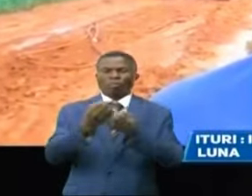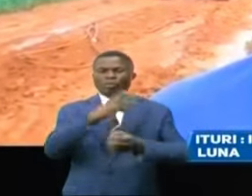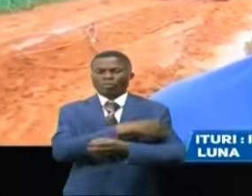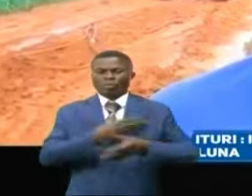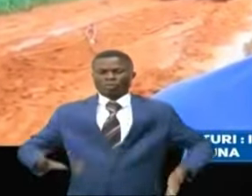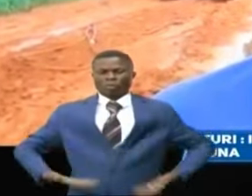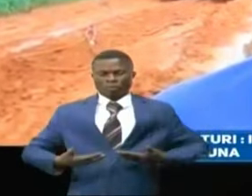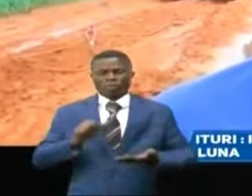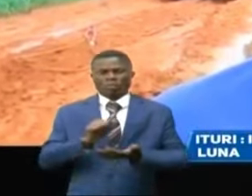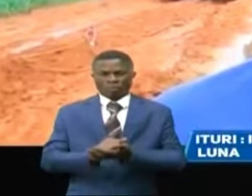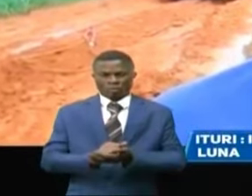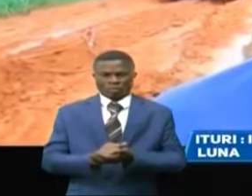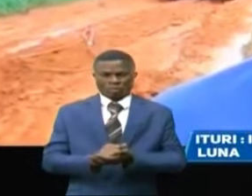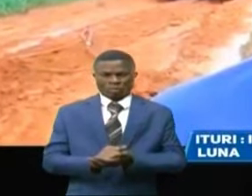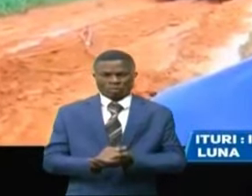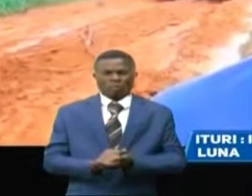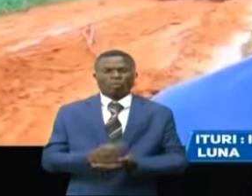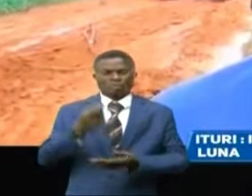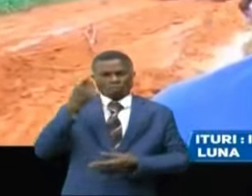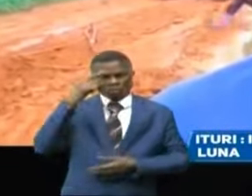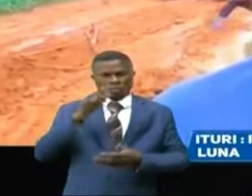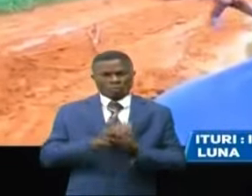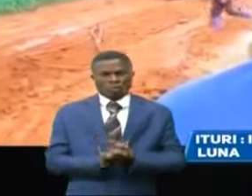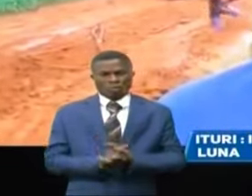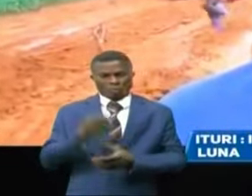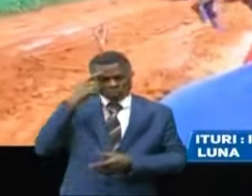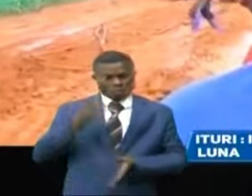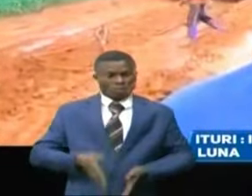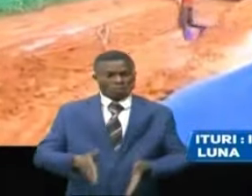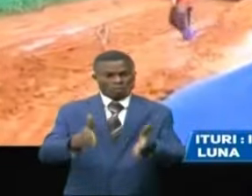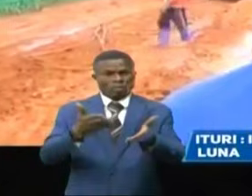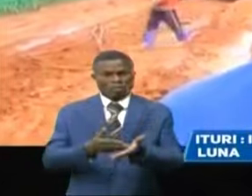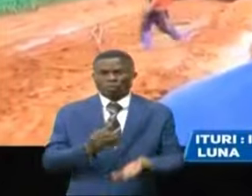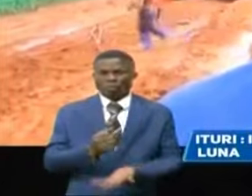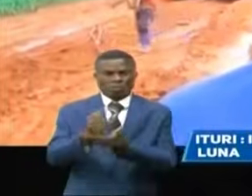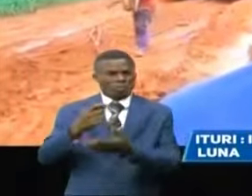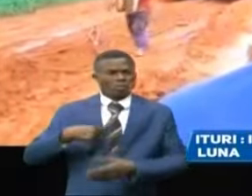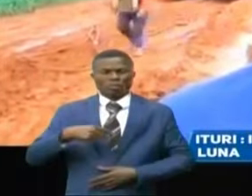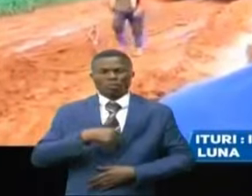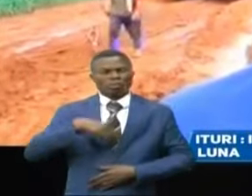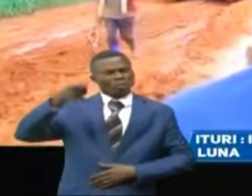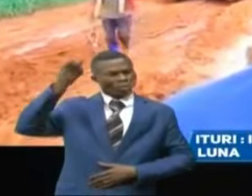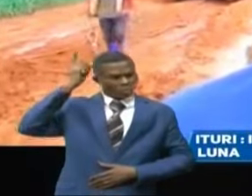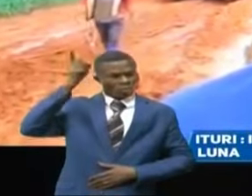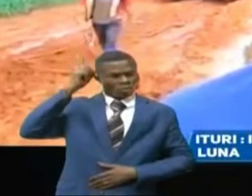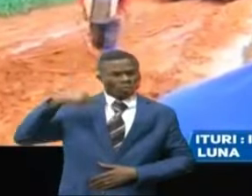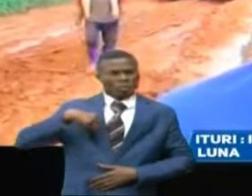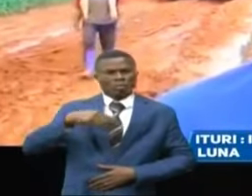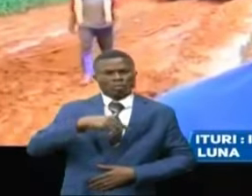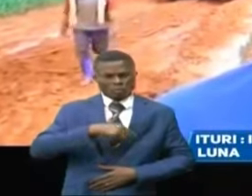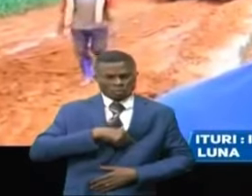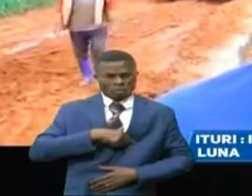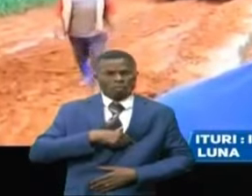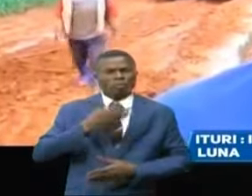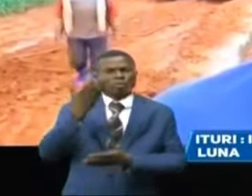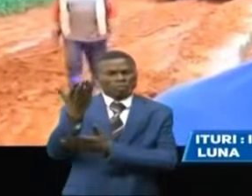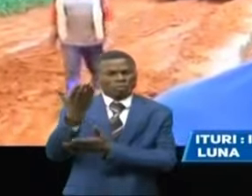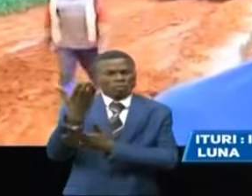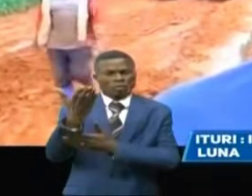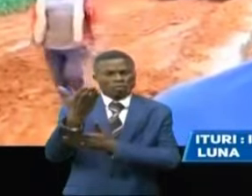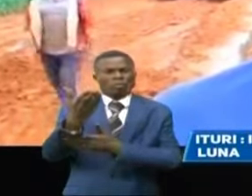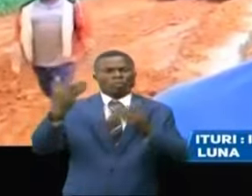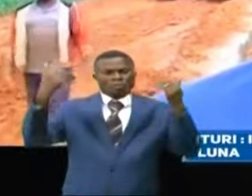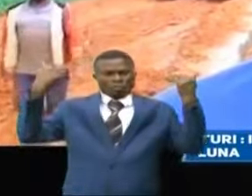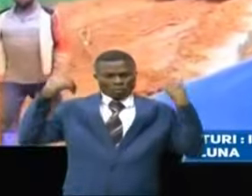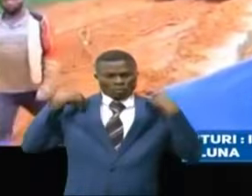la chefferie de Wallace Vonkoutou. L'état de cette route ne permet pas. Depuis longtemps, on est en train de plaider auprès du